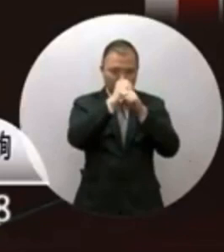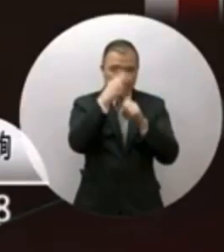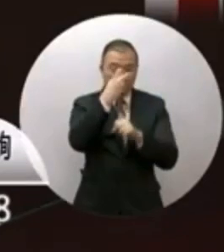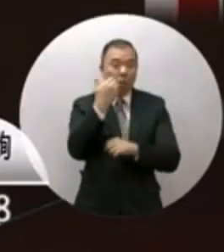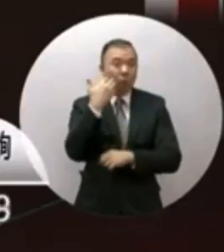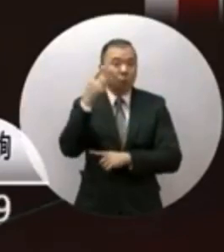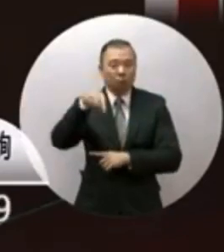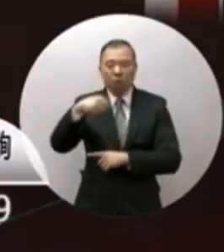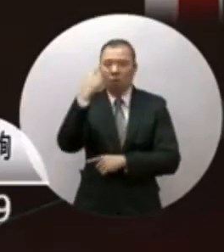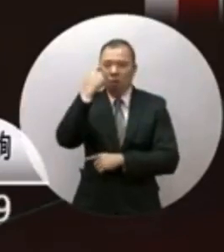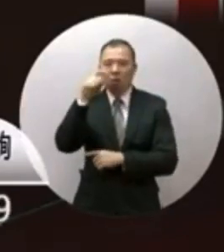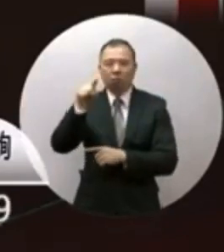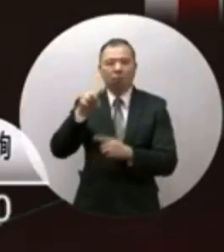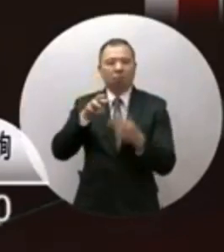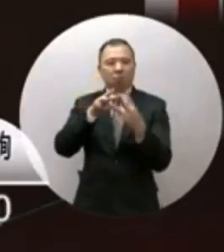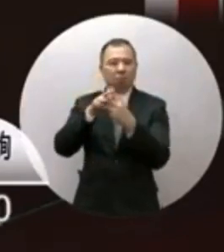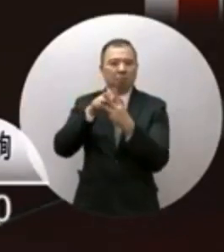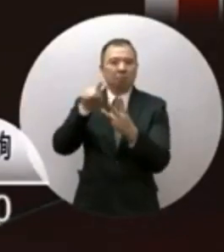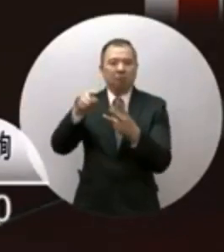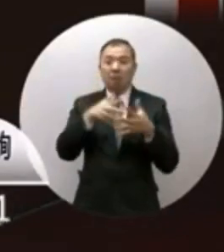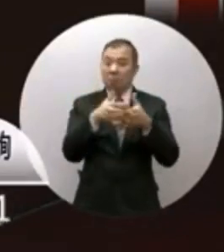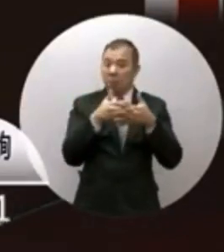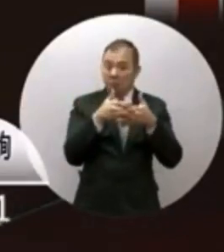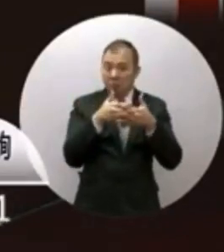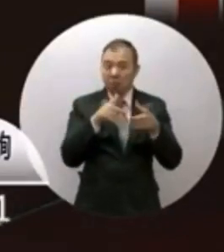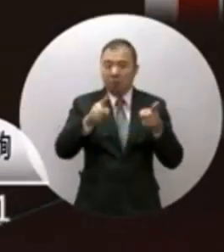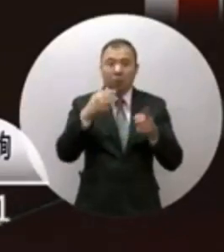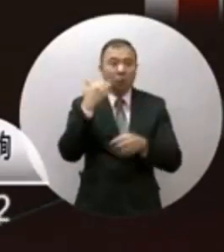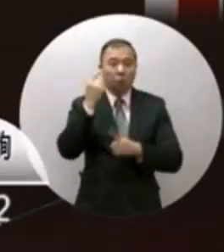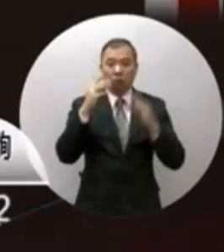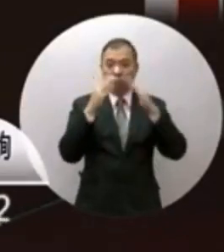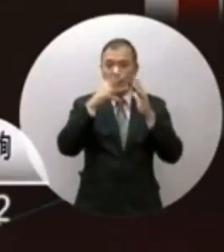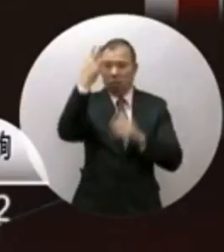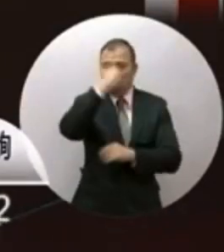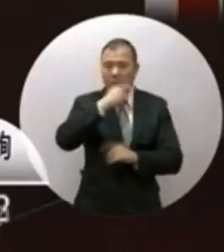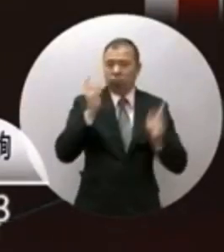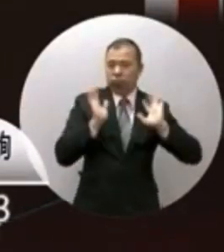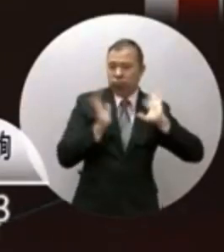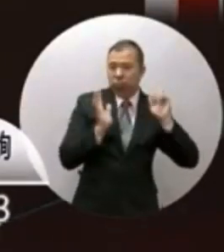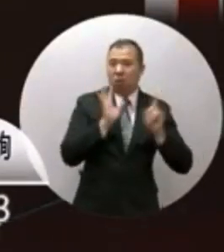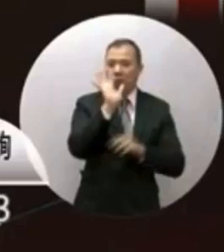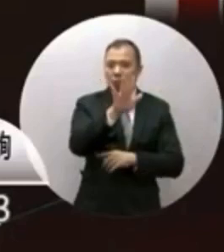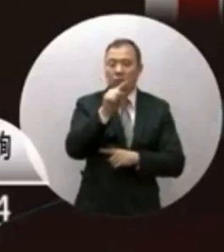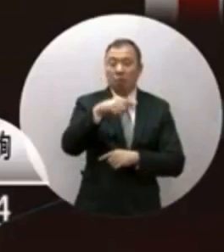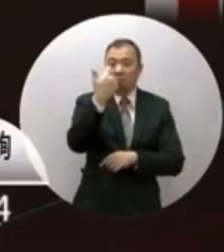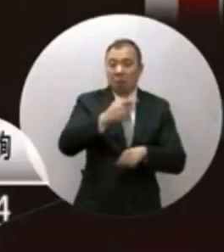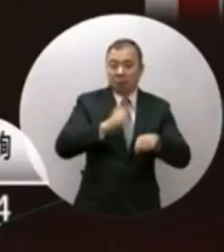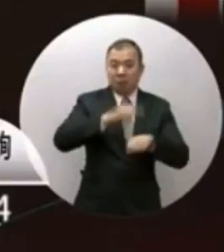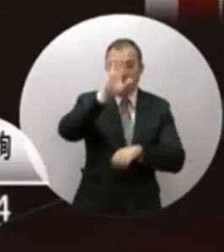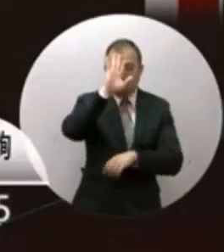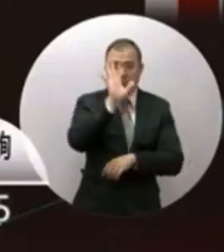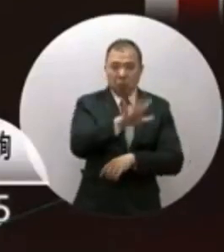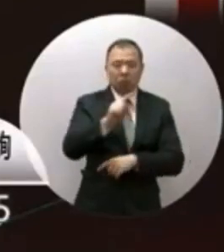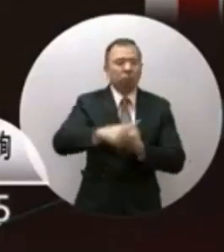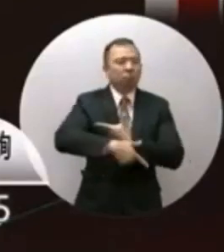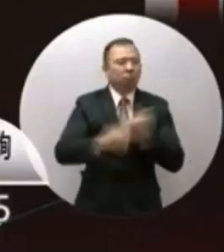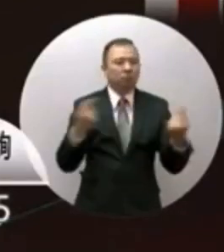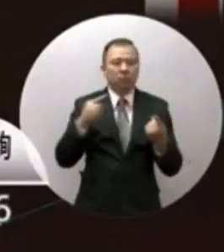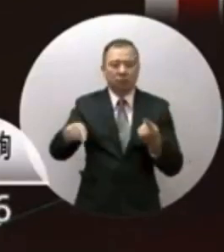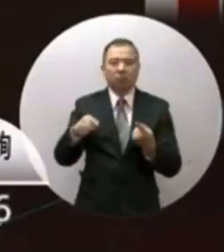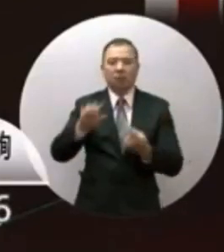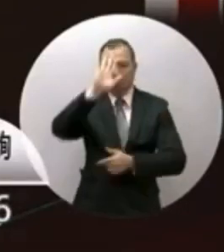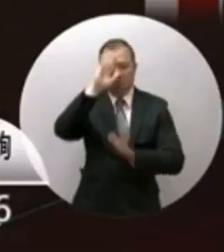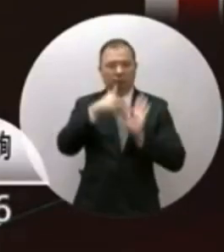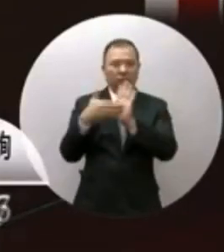南亚入境者，家中有老幼、有慢性病患，都要入住防疫旅馆。